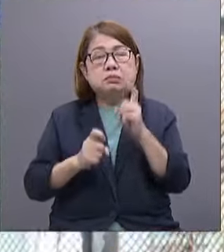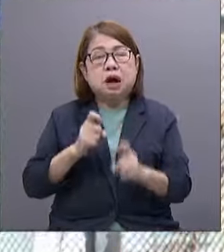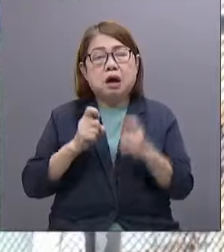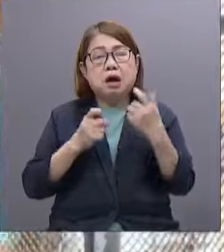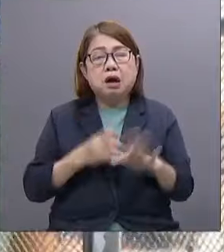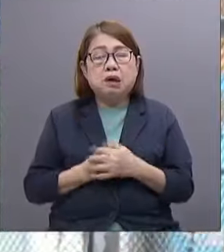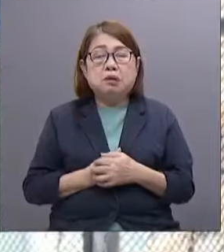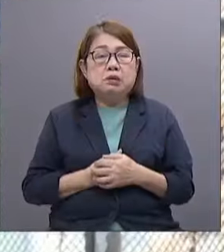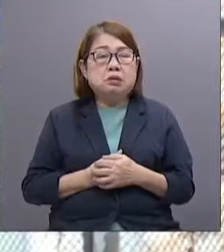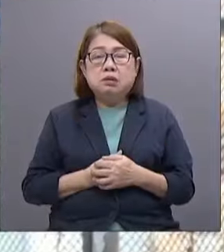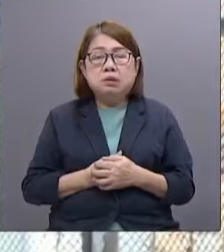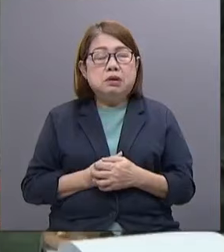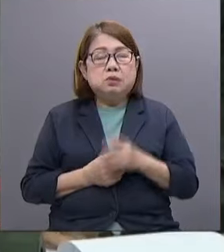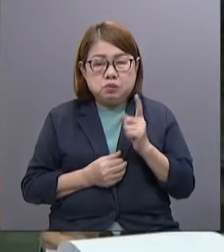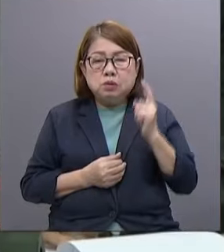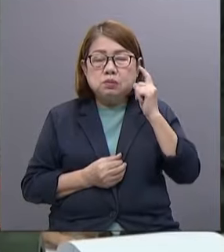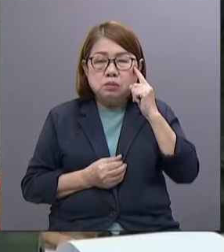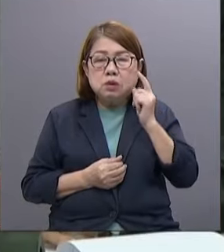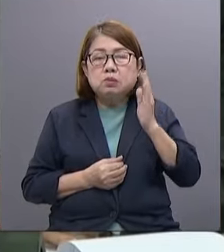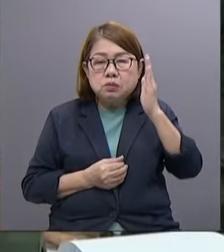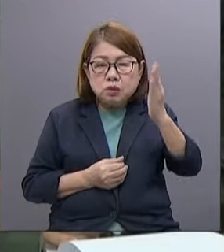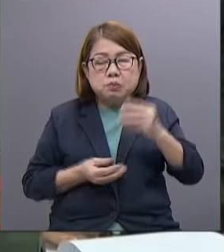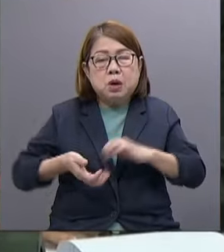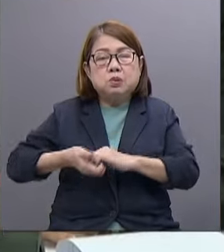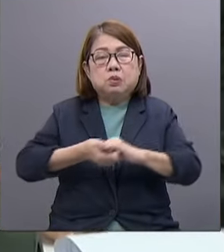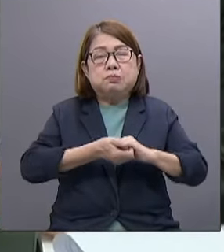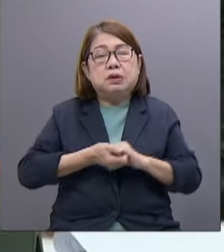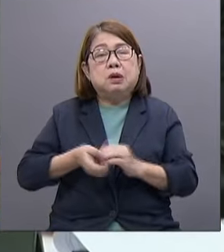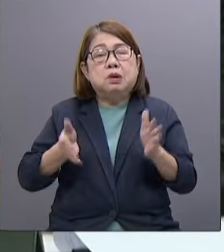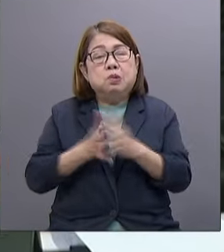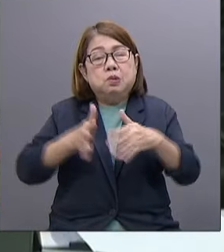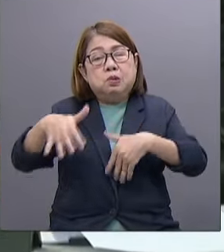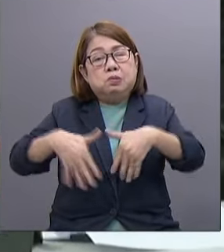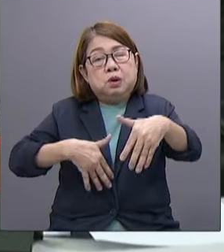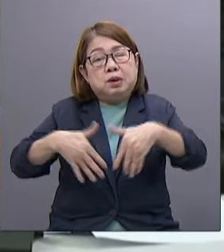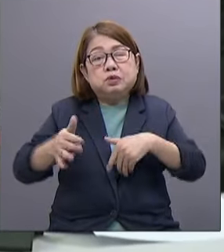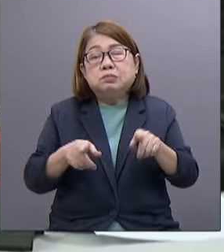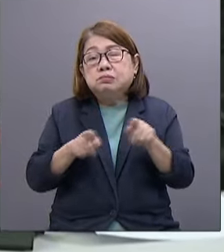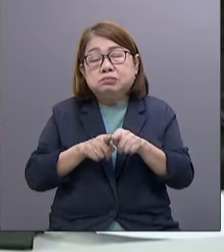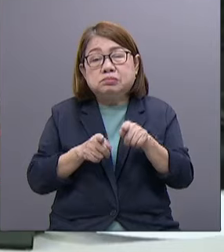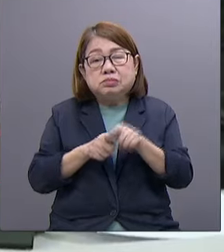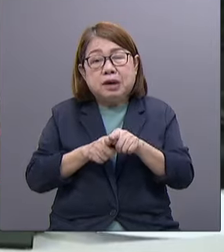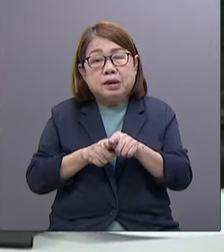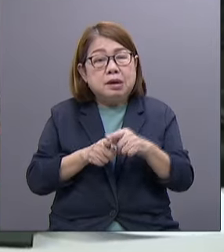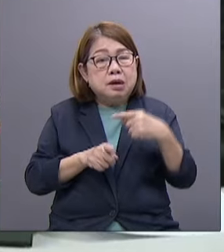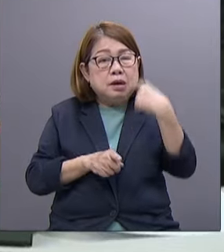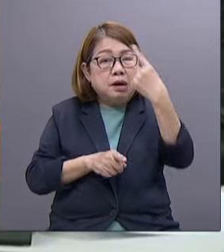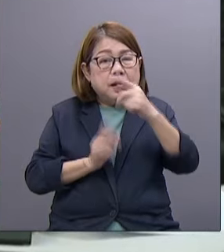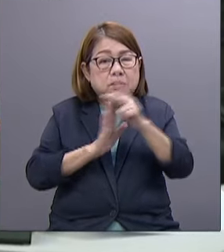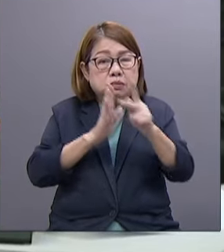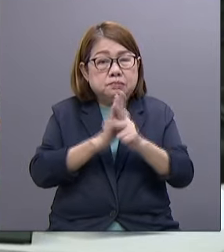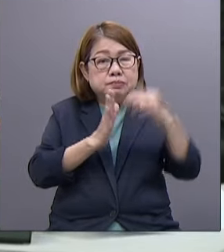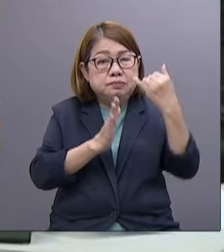หวังว่าสถานการณ์สัก็ต้องร่วมมือกันครับพวกเราแล้วก็รวมทั้งผู้ซื้อด้วยนะอย่าไปออย่าไปสนับสนุนผู้ทำที่ผิดกฎหมายที่มี